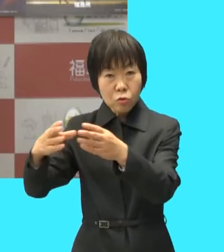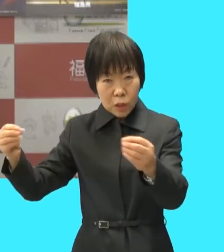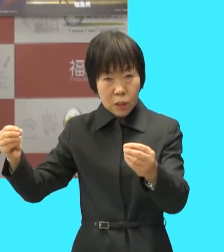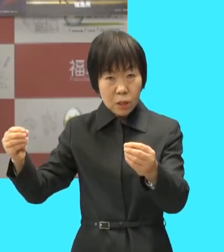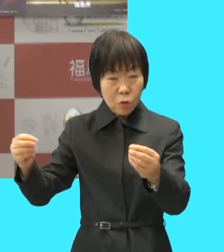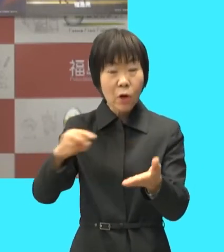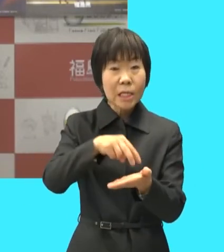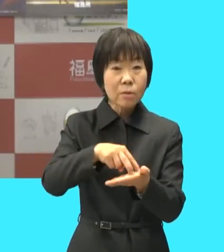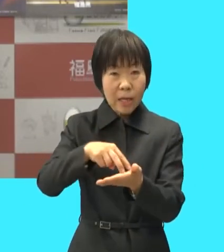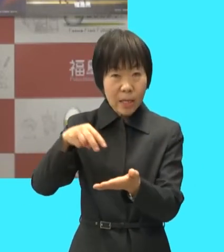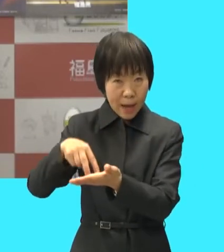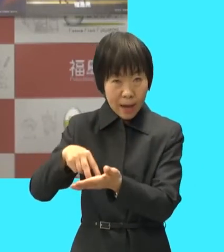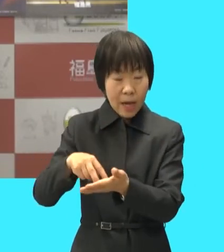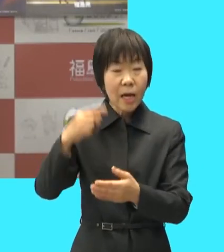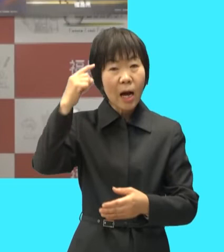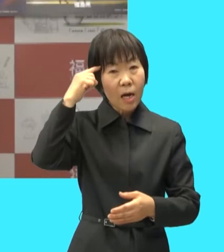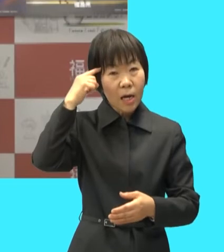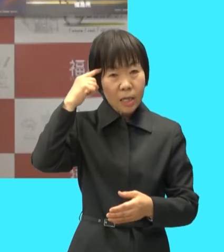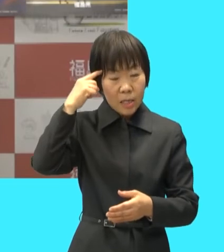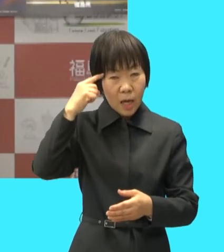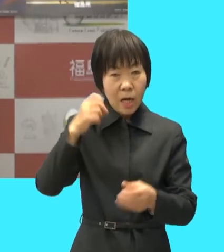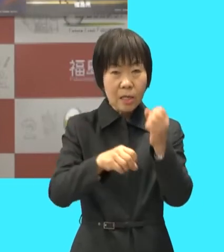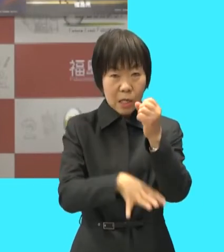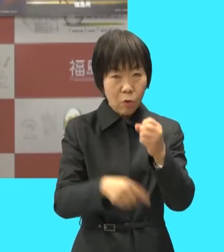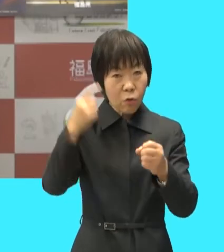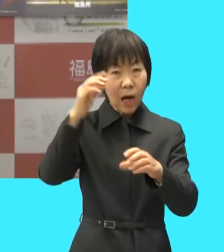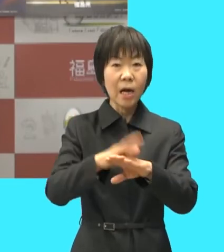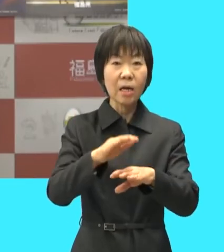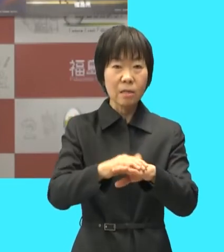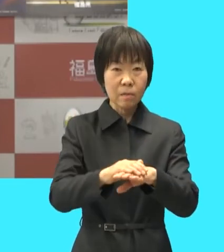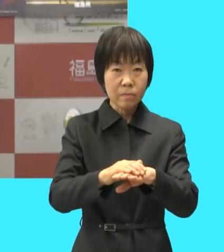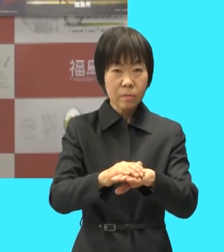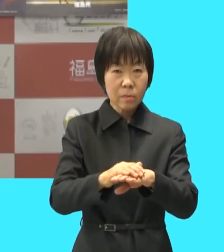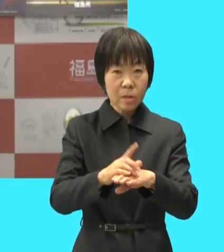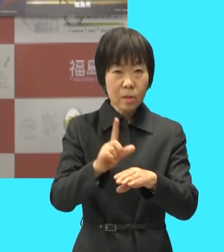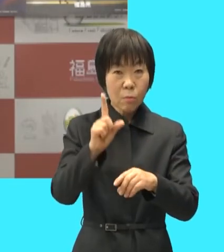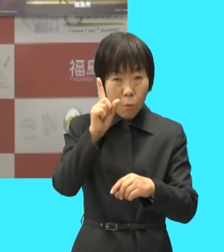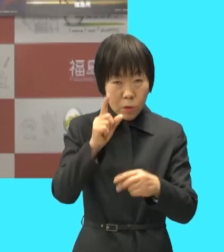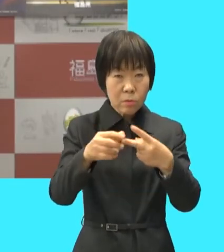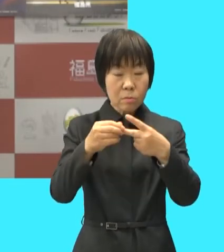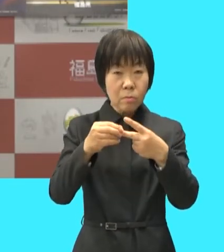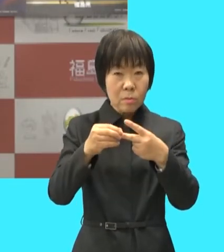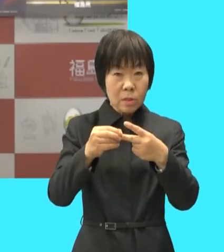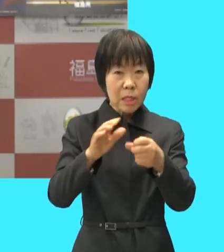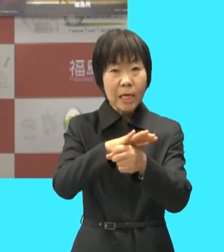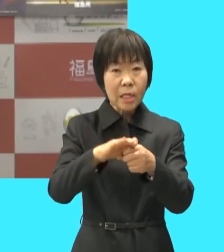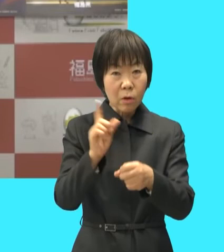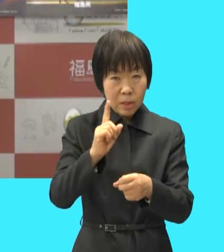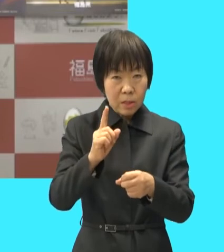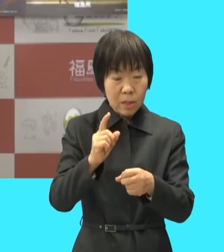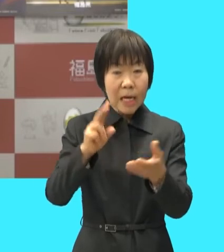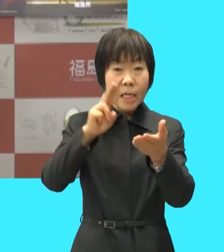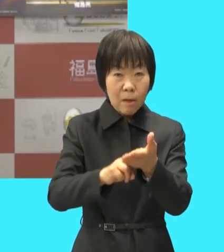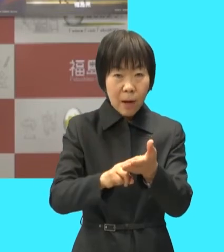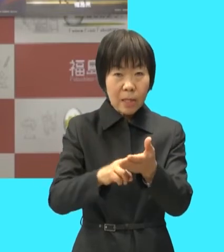立場で考えてきた基本スタンスでございます。あともう一つ大事なことは、限られた財源の中で